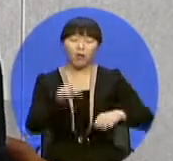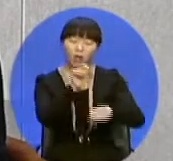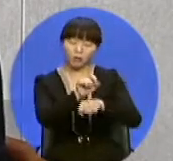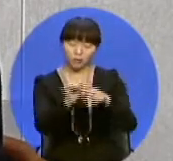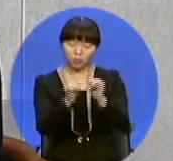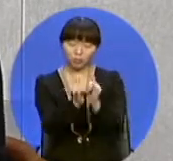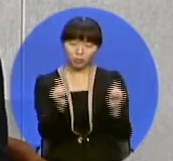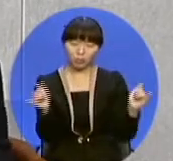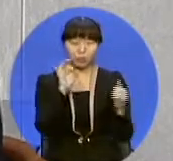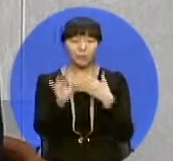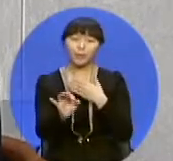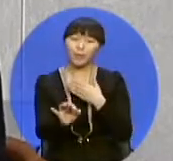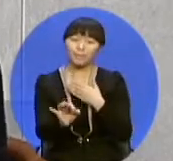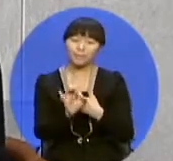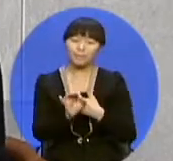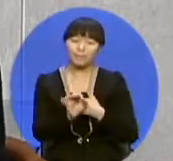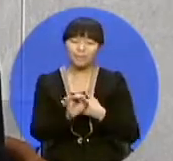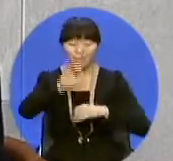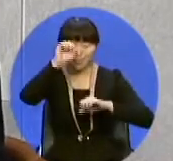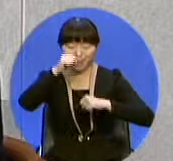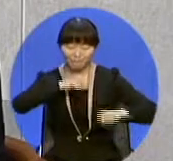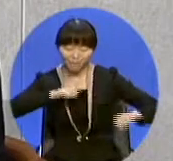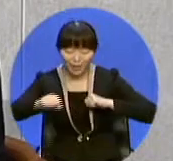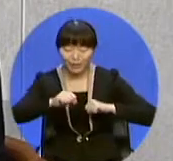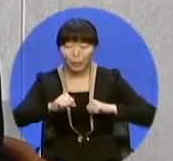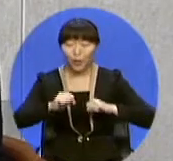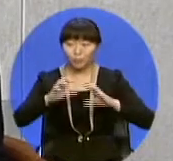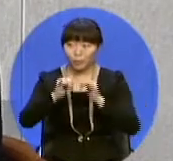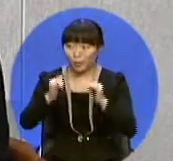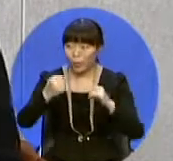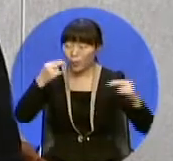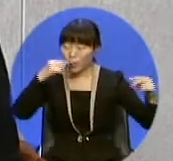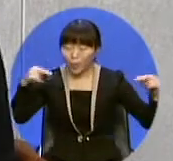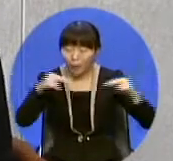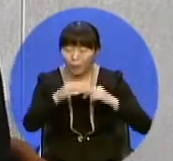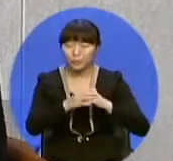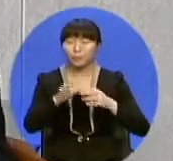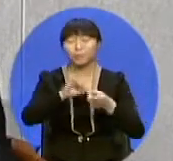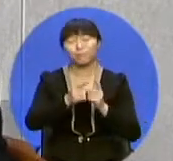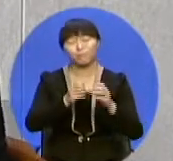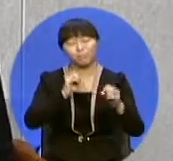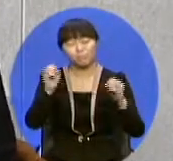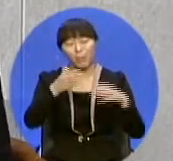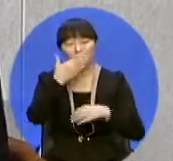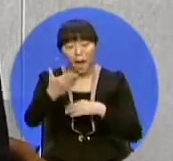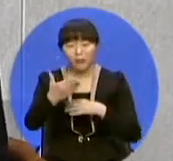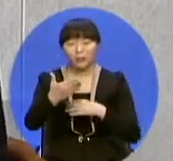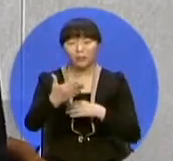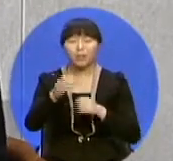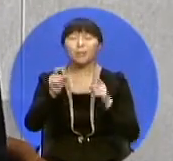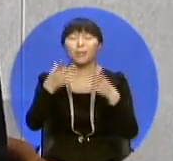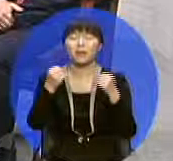행정을 하시는 분들이 정말 발로 뛰면서 국민들과 호흡하고 함께 소통할 수 있는 그런 기회들을 많이 만들어